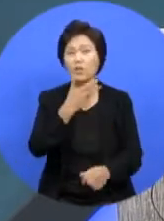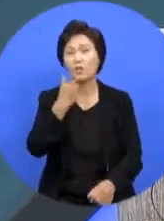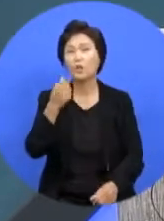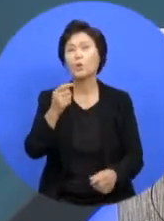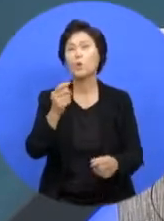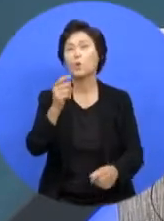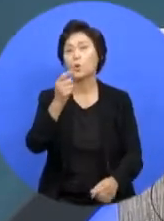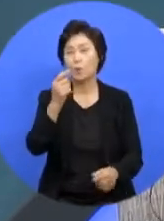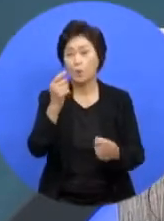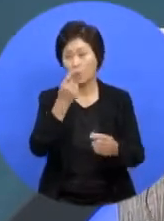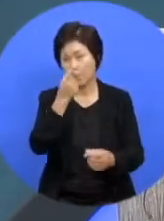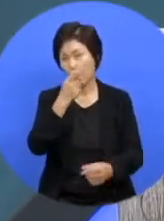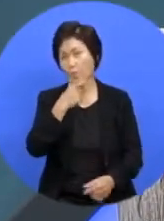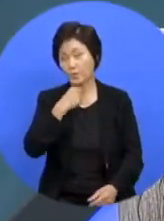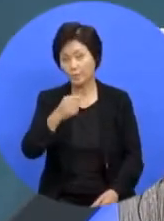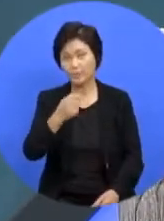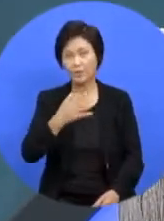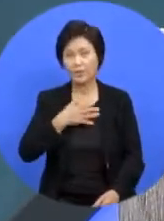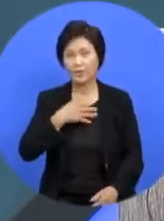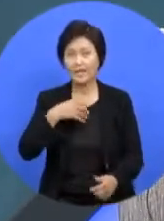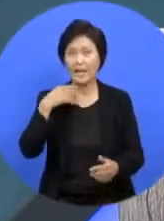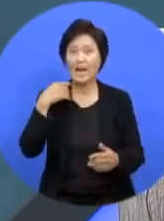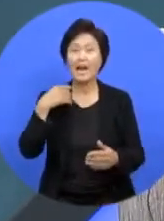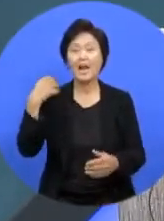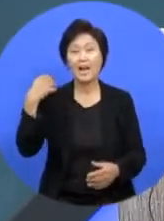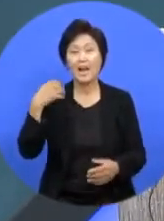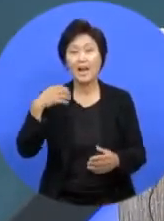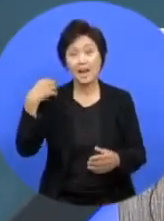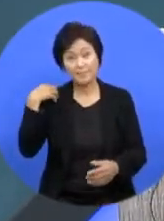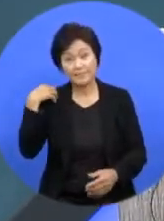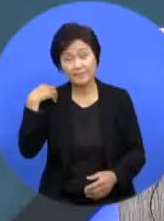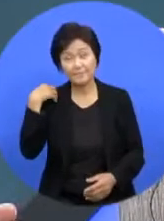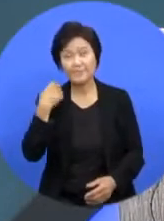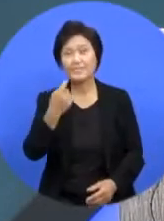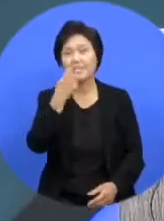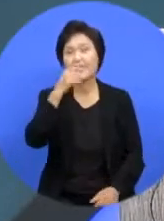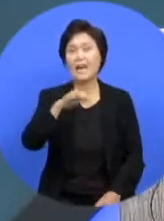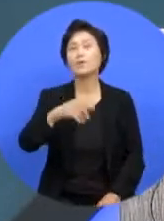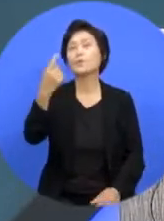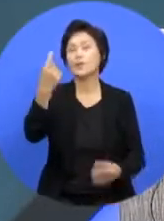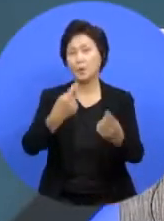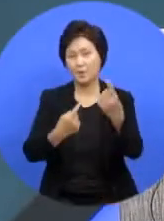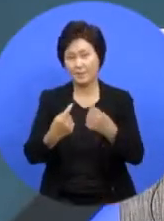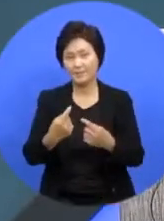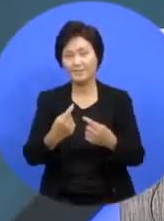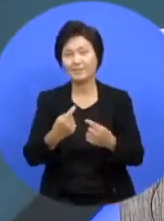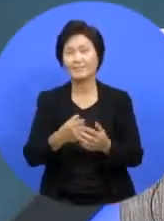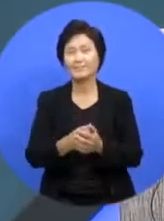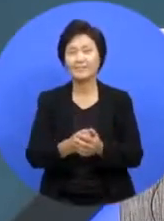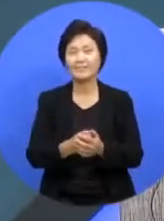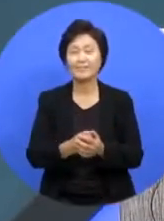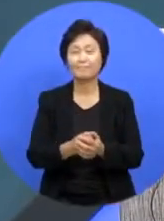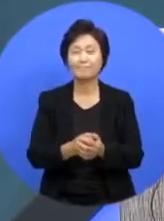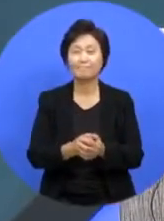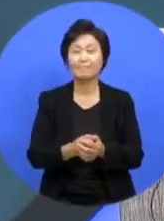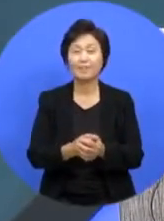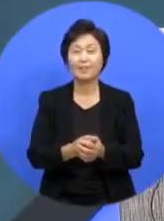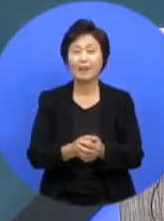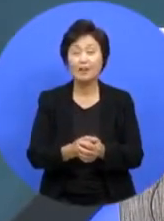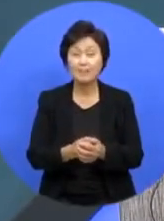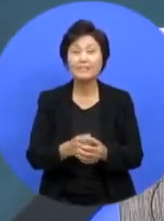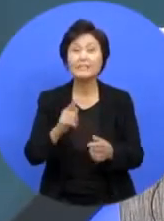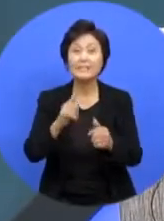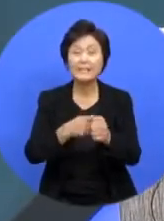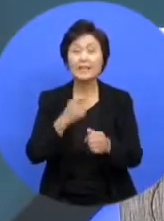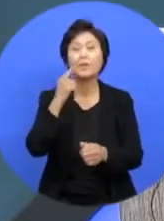왔어요. 제가 그 직원을 교습을 하다가 네, 그 네, 인연이 네. 이어져서 이 학교를 알게 예, 되고 그리고 목사님도 알게 되고 예, 인사를 드리게